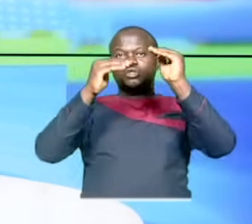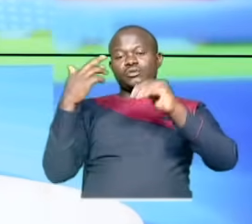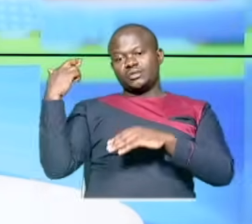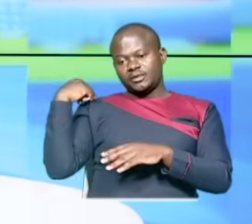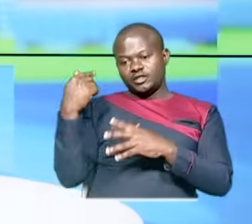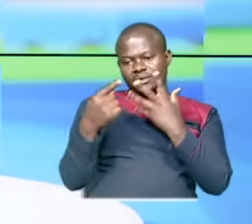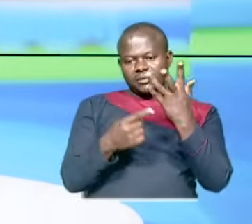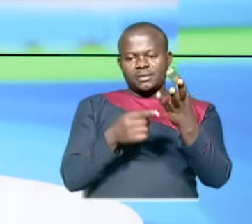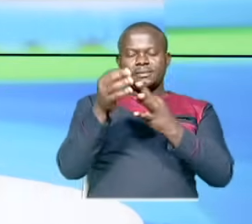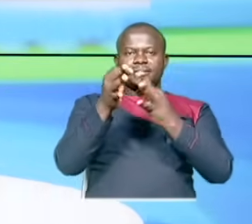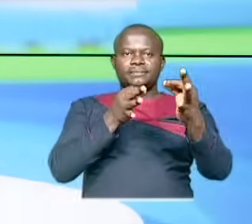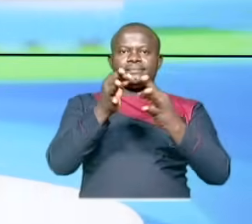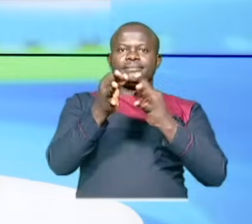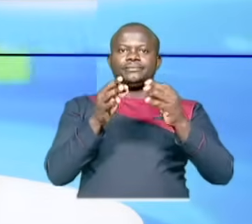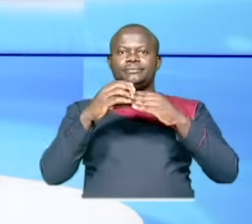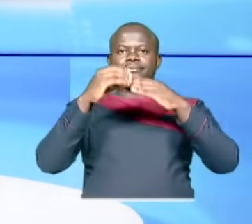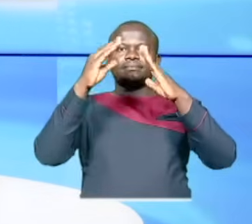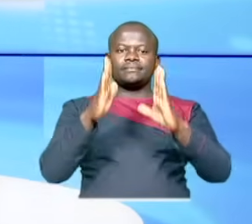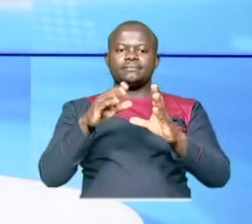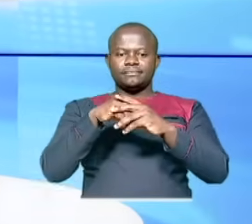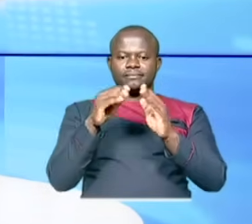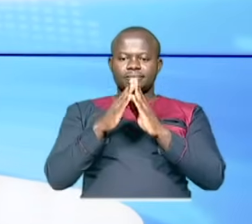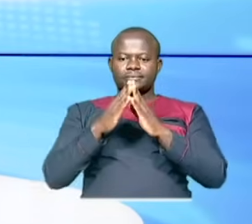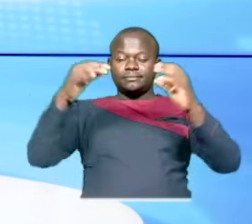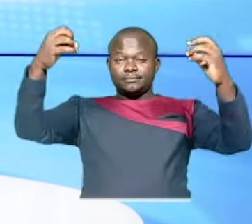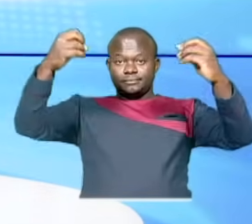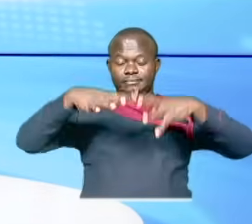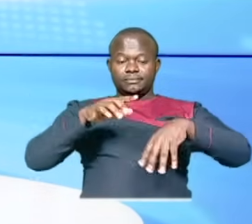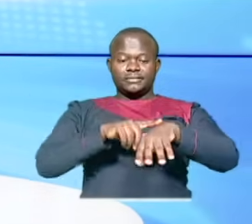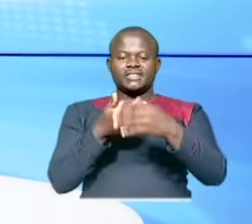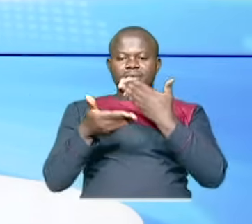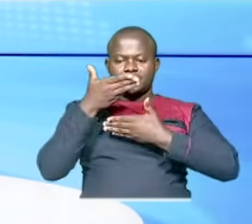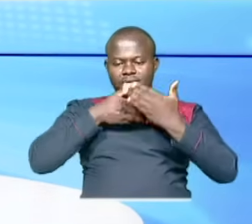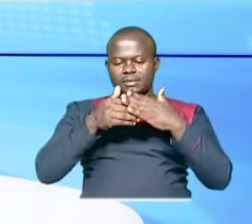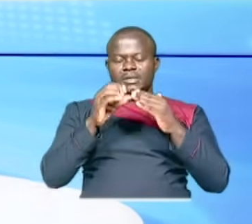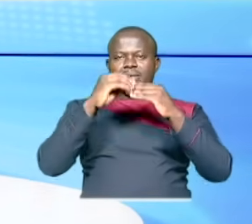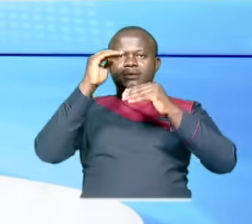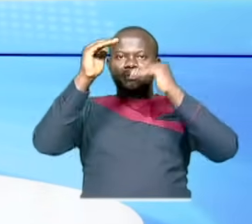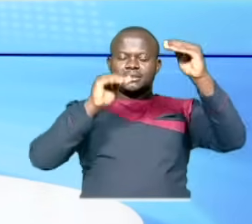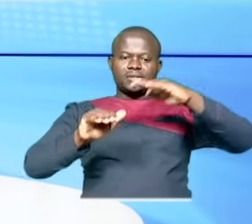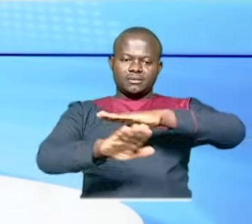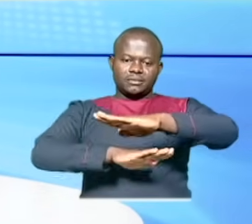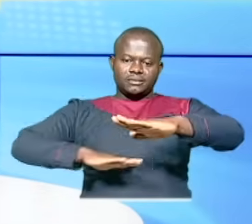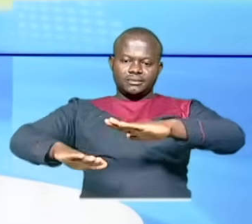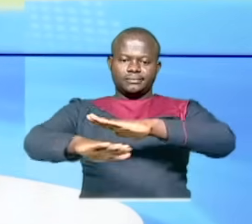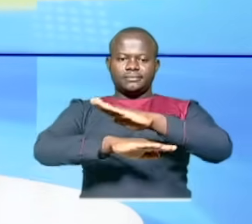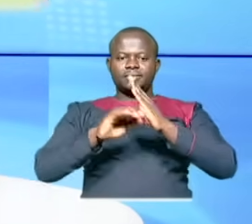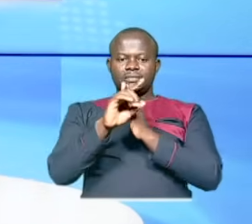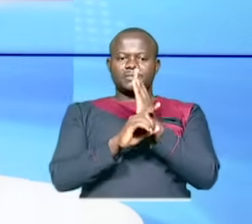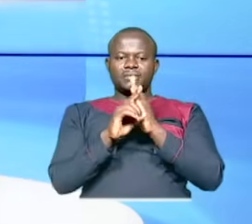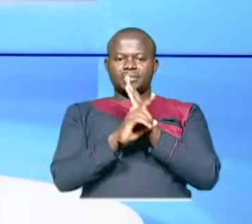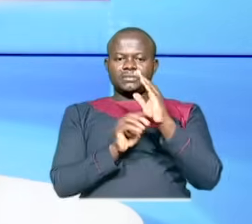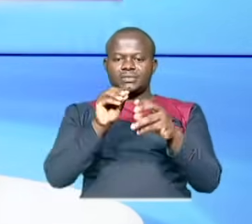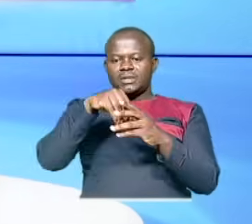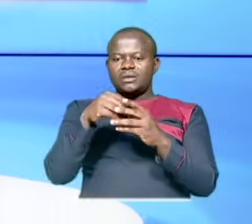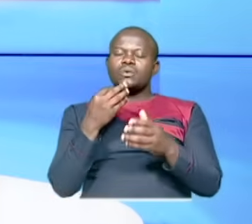Ibiro byagarutsweho n'ubuyobozi bw'umujyi wa Kigali bwo bagiranaga ibiganiro n'abayobozi b'inzego z'ibanze mu turere tugize